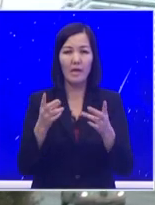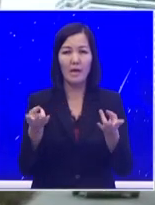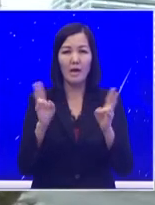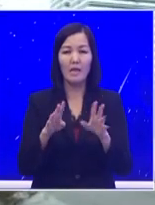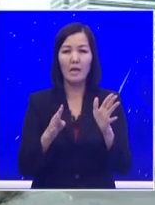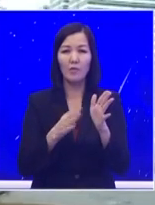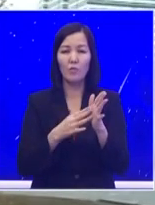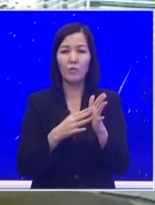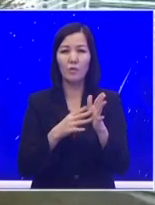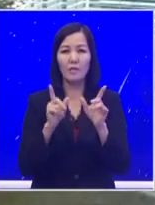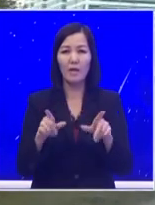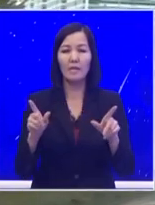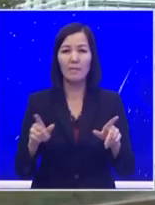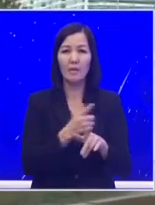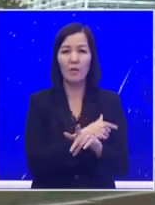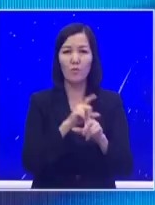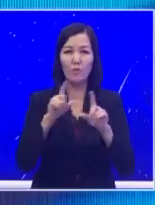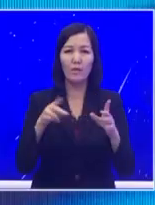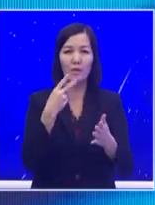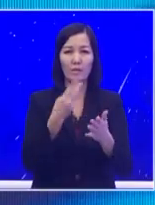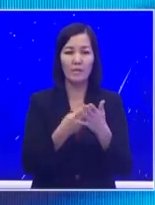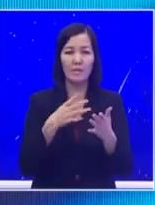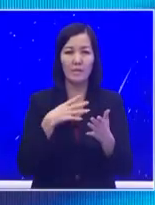9 адамда бүгін ауруханаға жатқызылды.